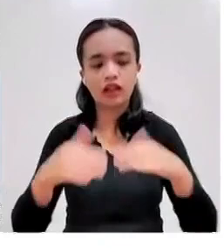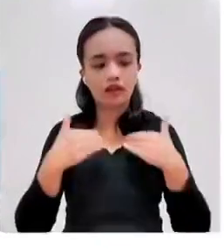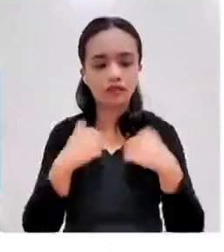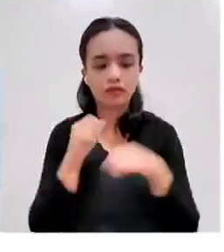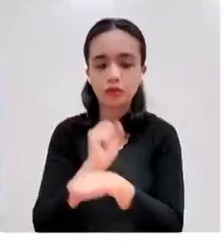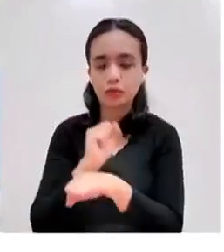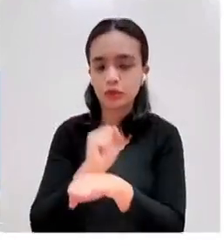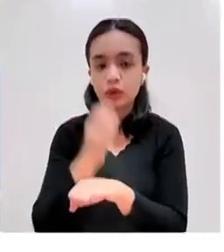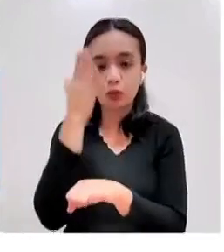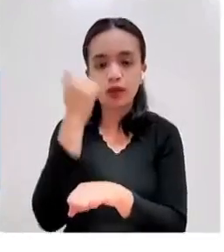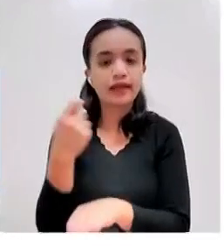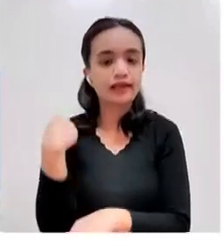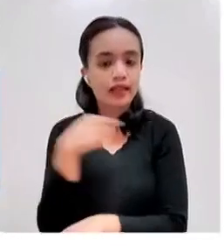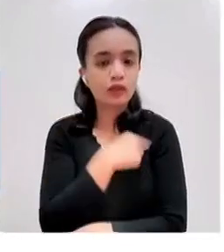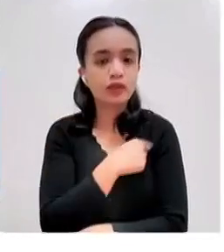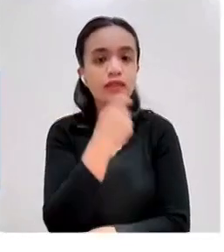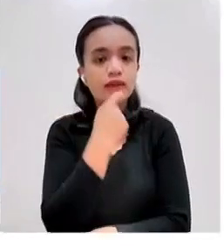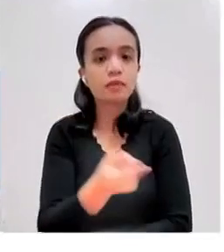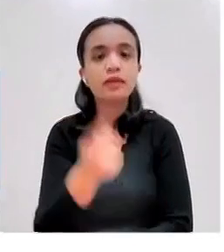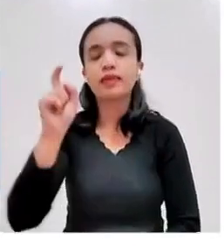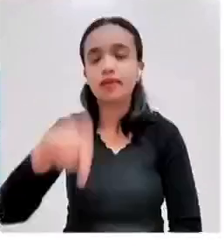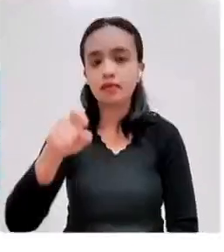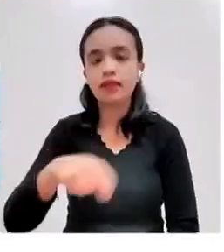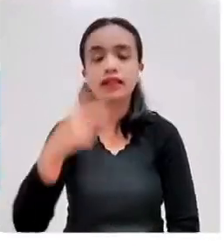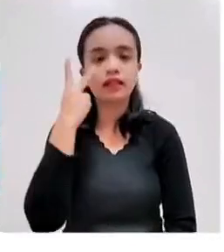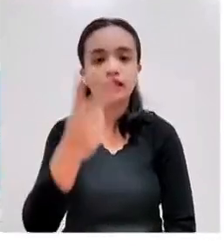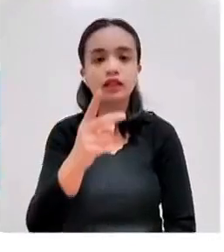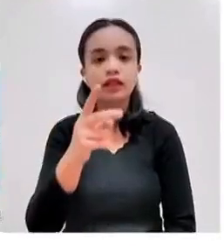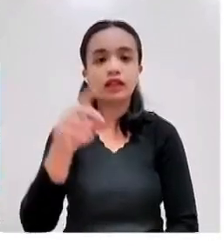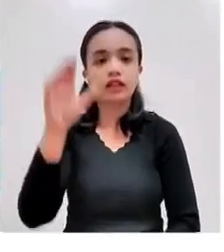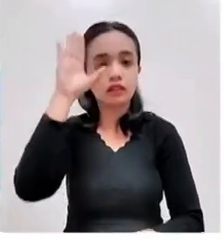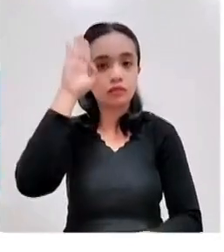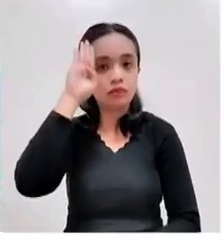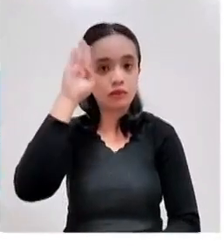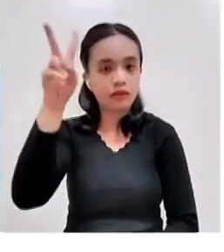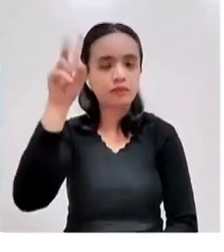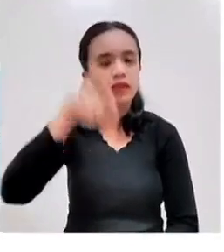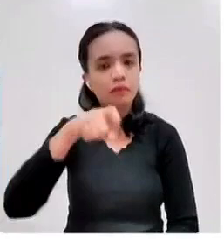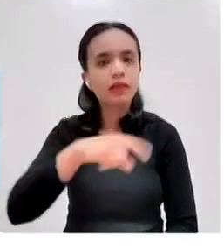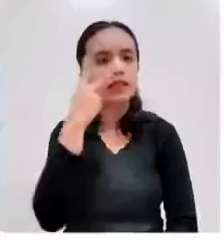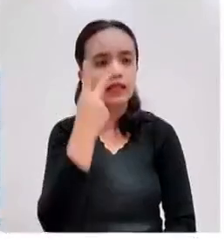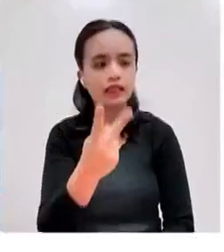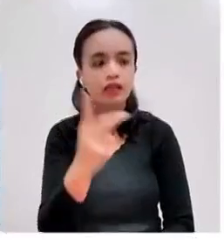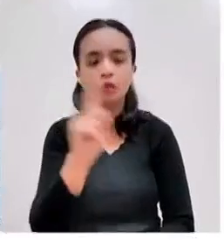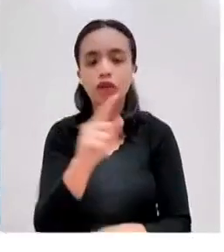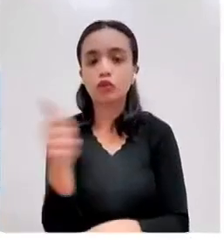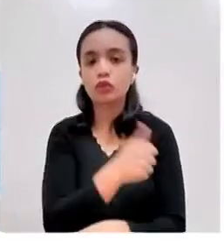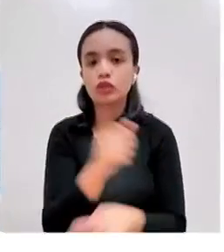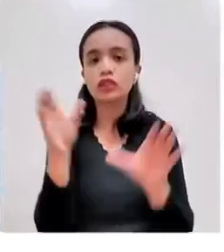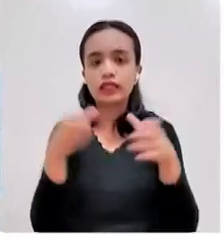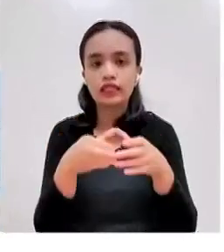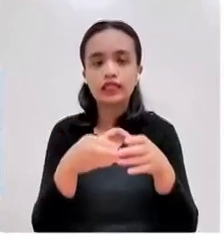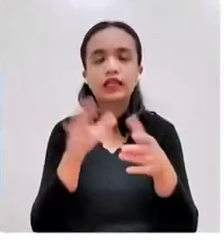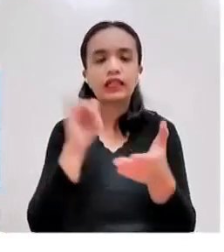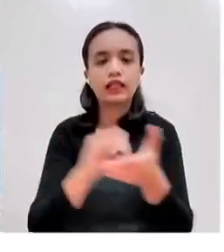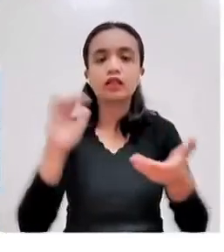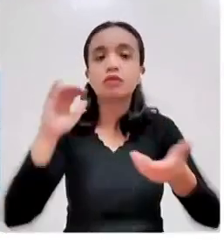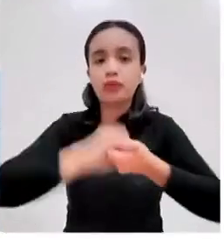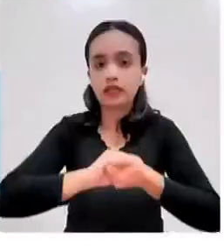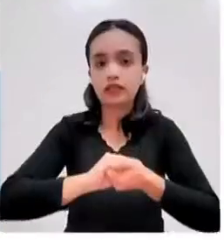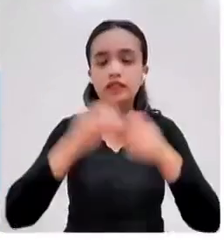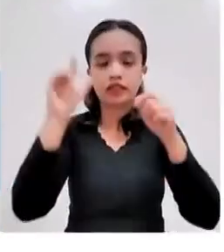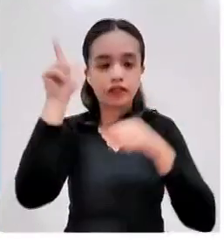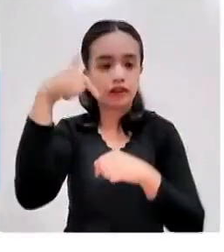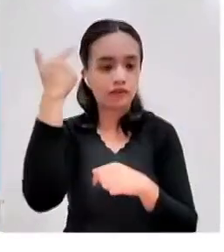nga natin ay dapat makita ni BBM na ang sektor po ng transportasyon ay katuwang ng ating gobyerno. So sa pinong pag-inog ng